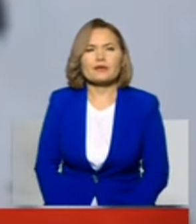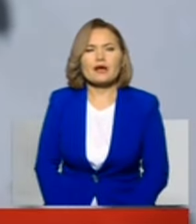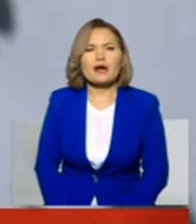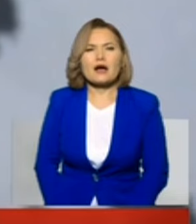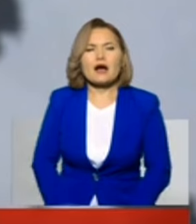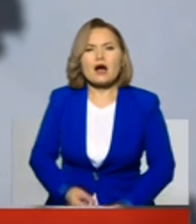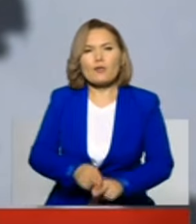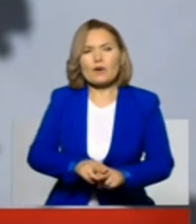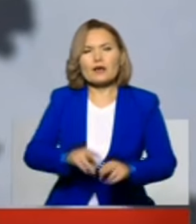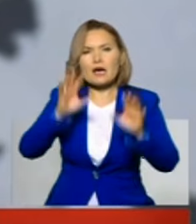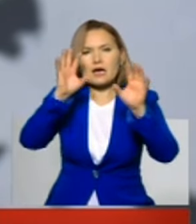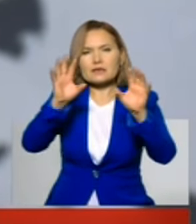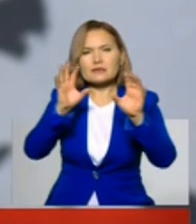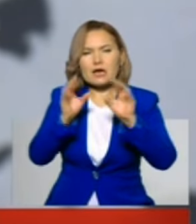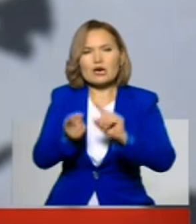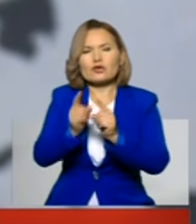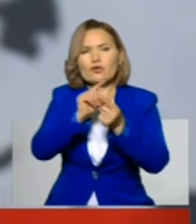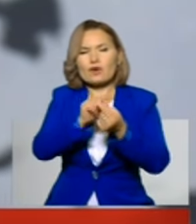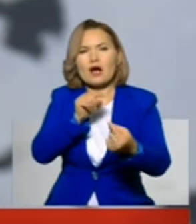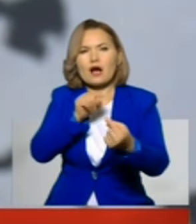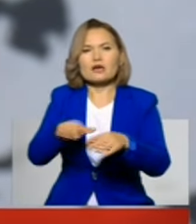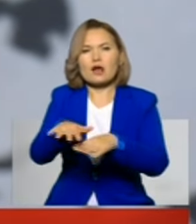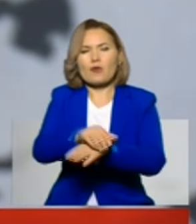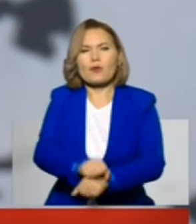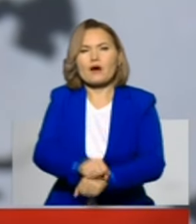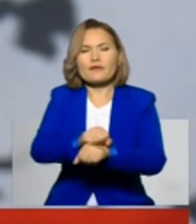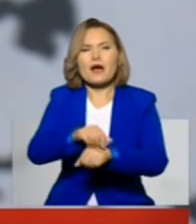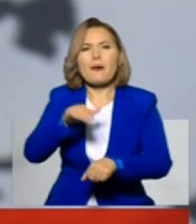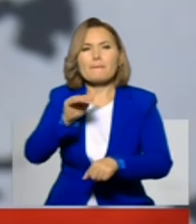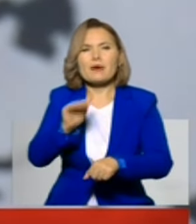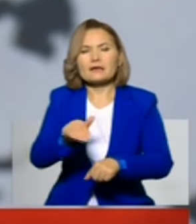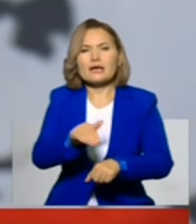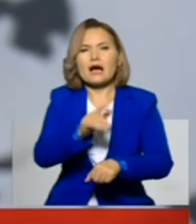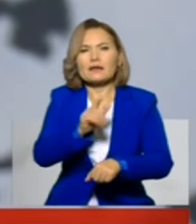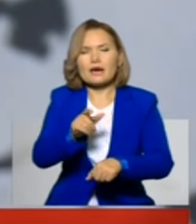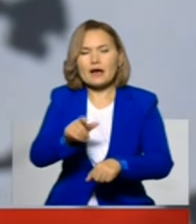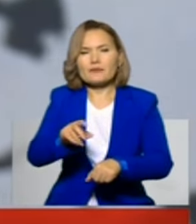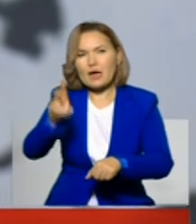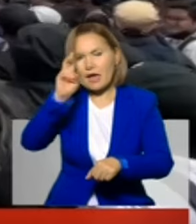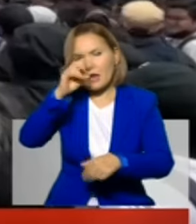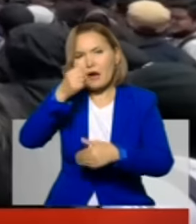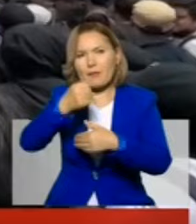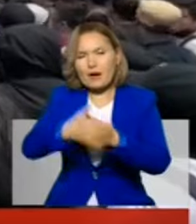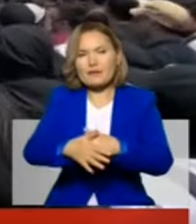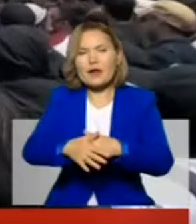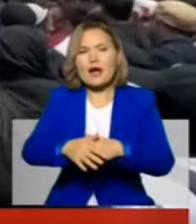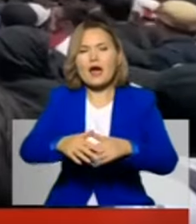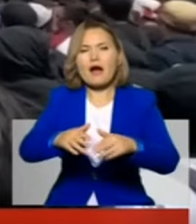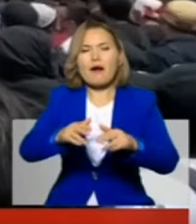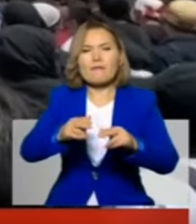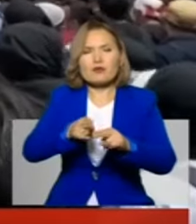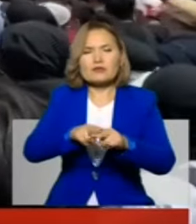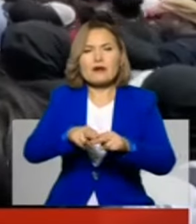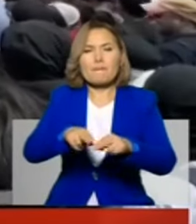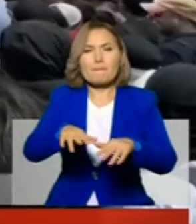Индонезияда сайлау заңын өзгертуге қарсы ауқымды шерулер өтті. Мыңдаған адам ел астанасы Джакартадағы парламент үйінің жанына